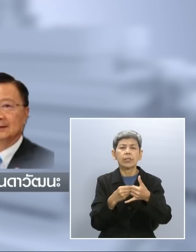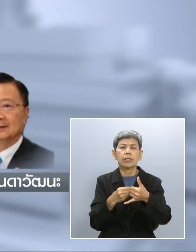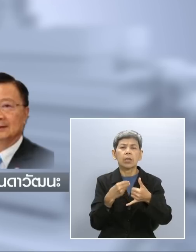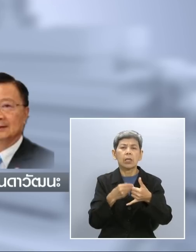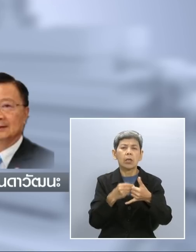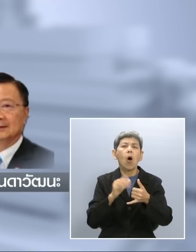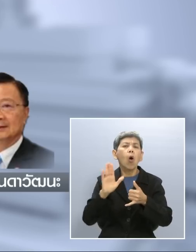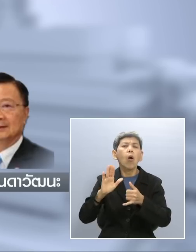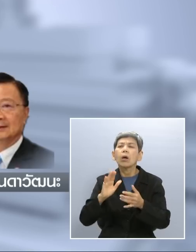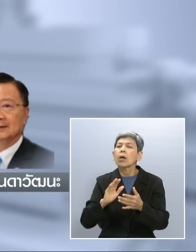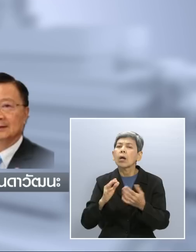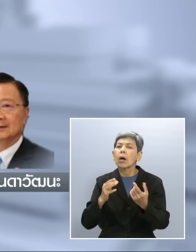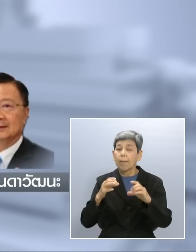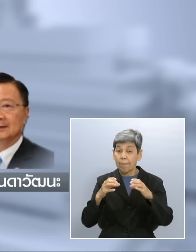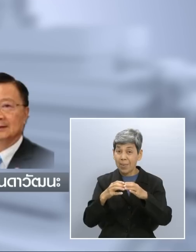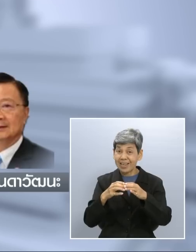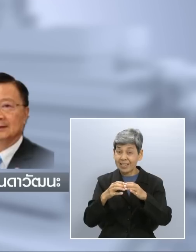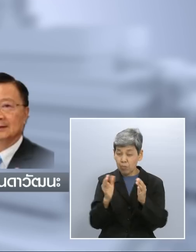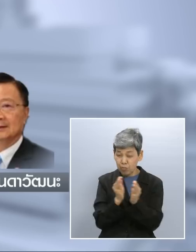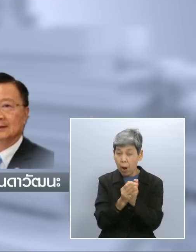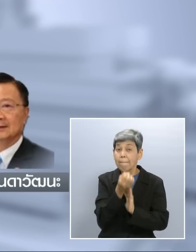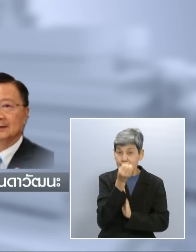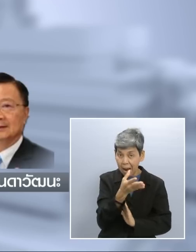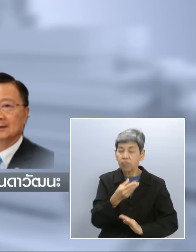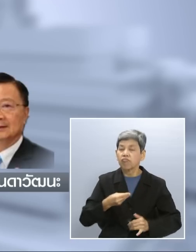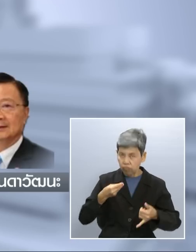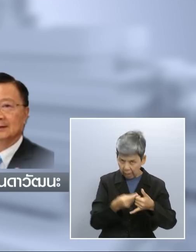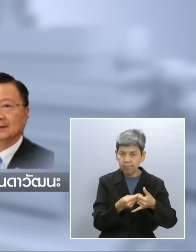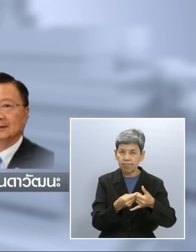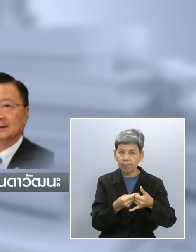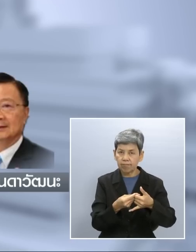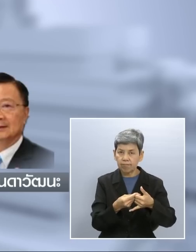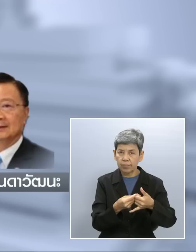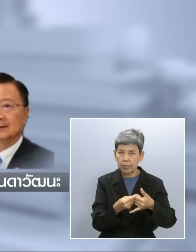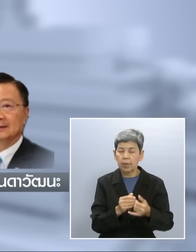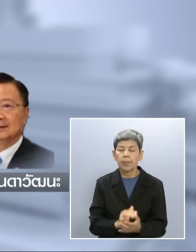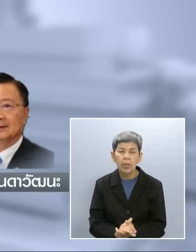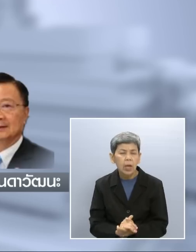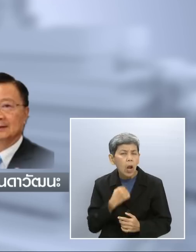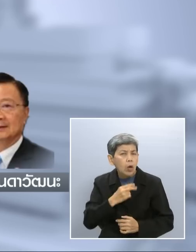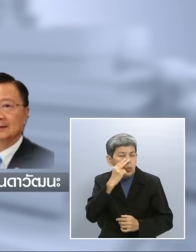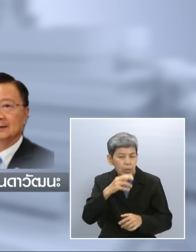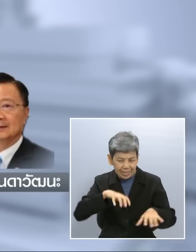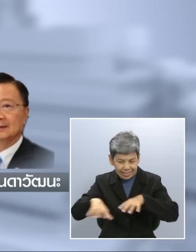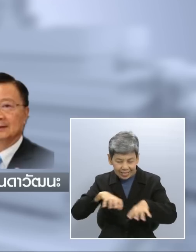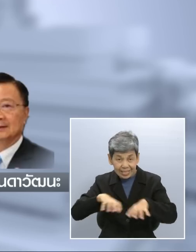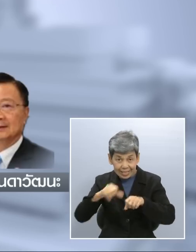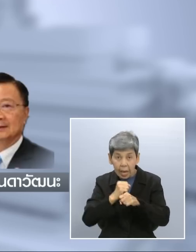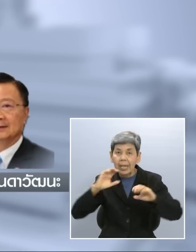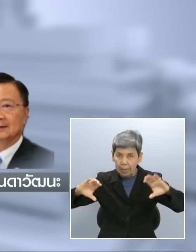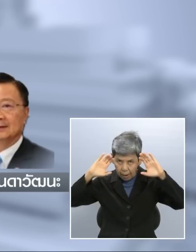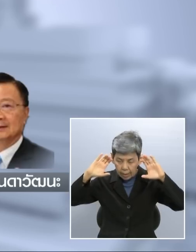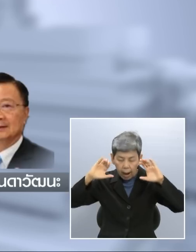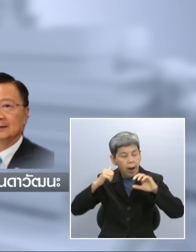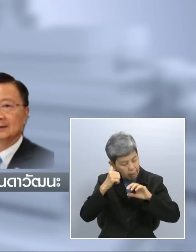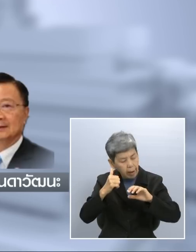ทางฝั่งของพรรคที่มีเสียงข้างมากแล้วก็ได้มีการจัดตั้งนะรัฐบาลขึ้นมา